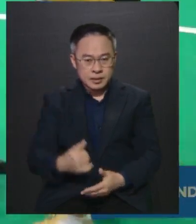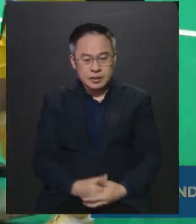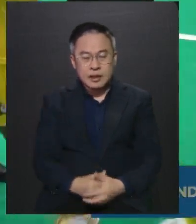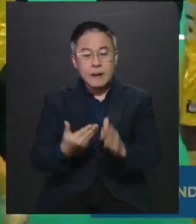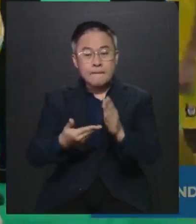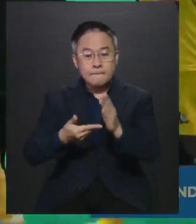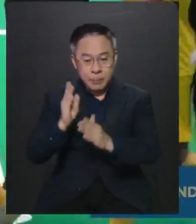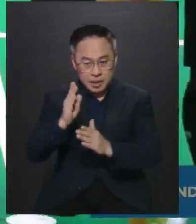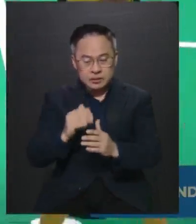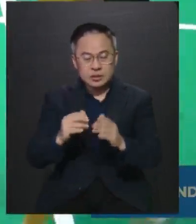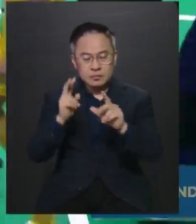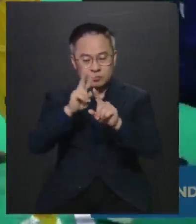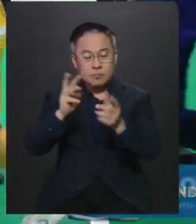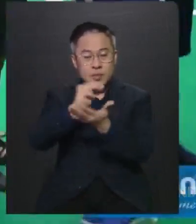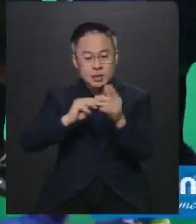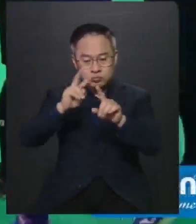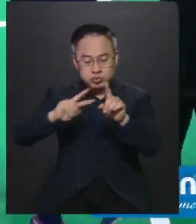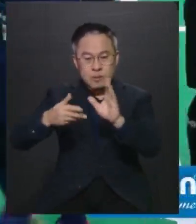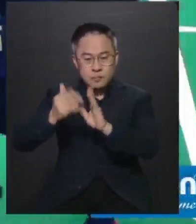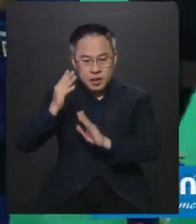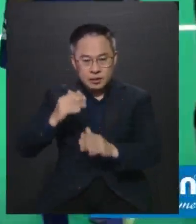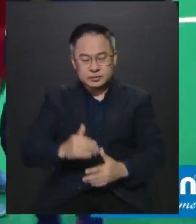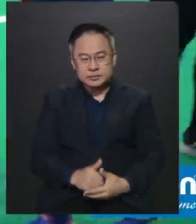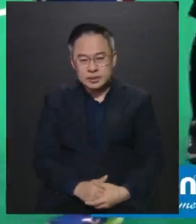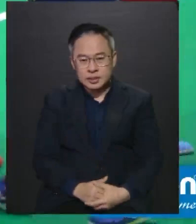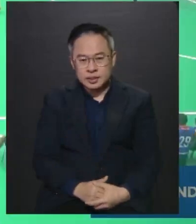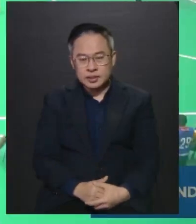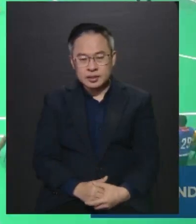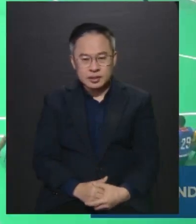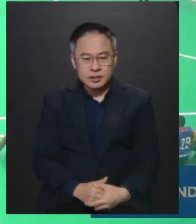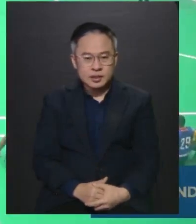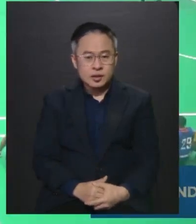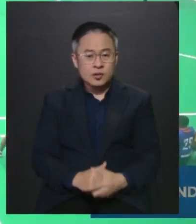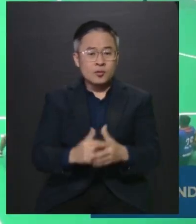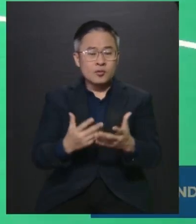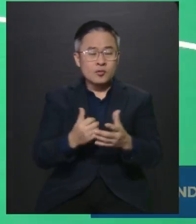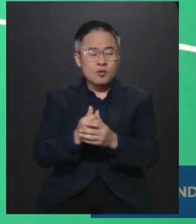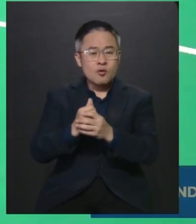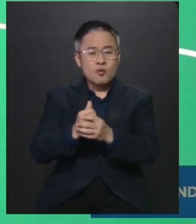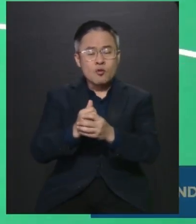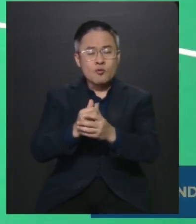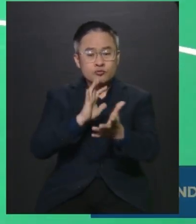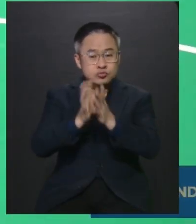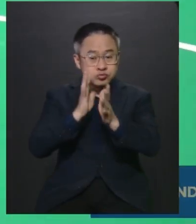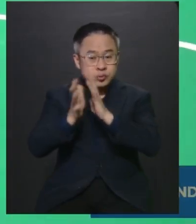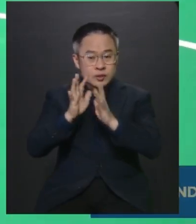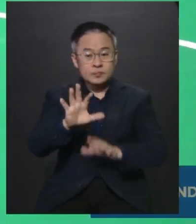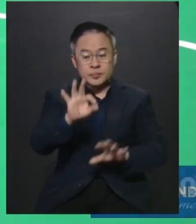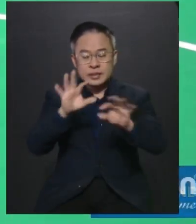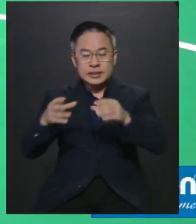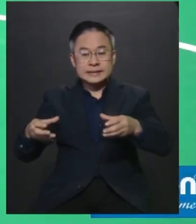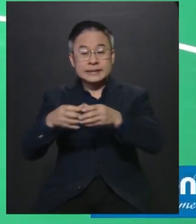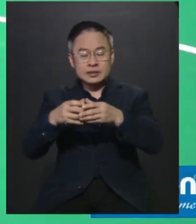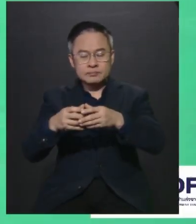ครับศึกฟุตซอ The Championship 20232024ในลีก 2นะครับหรือว่า